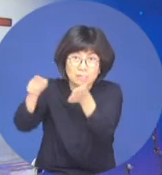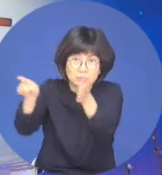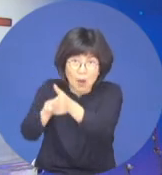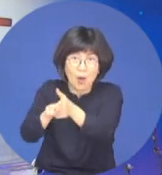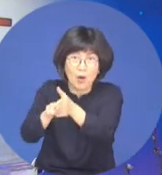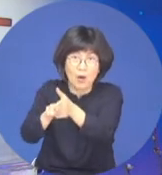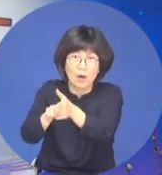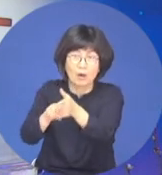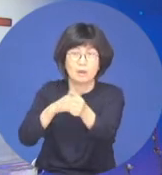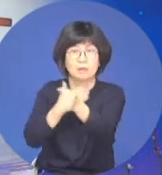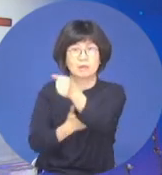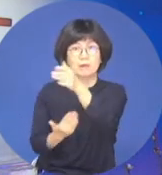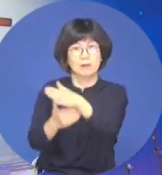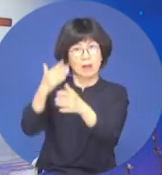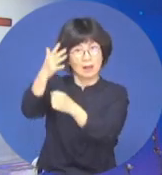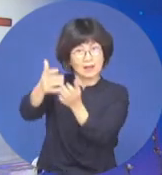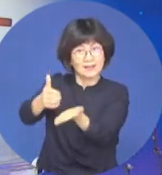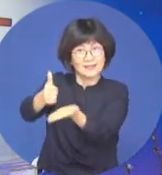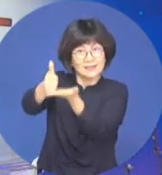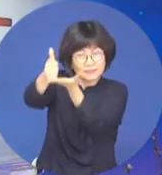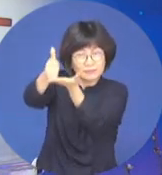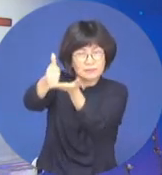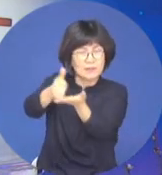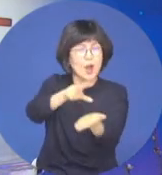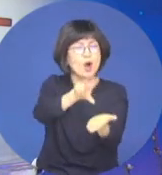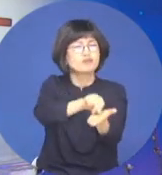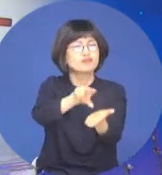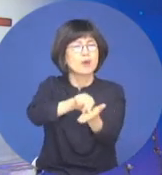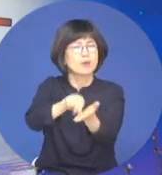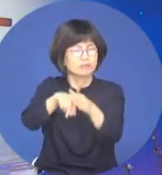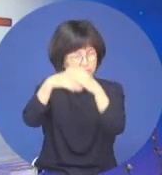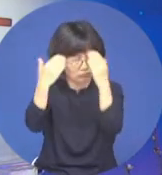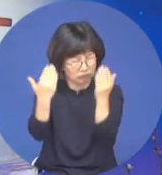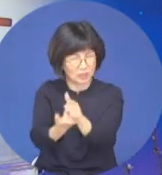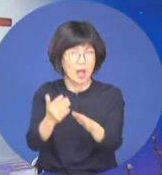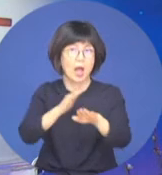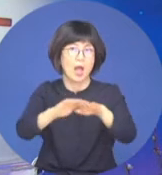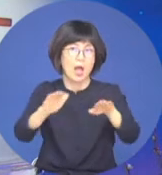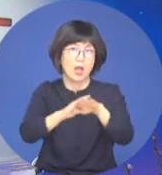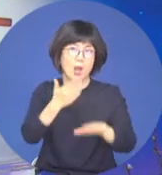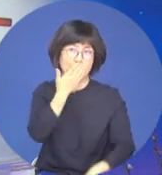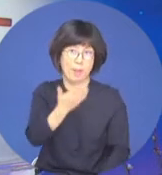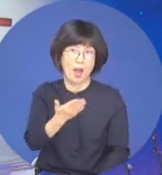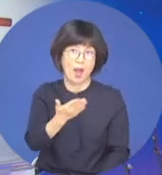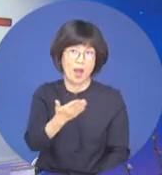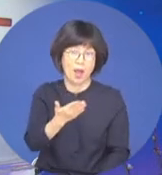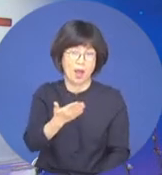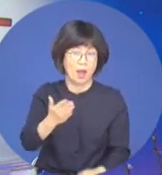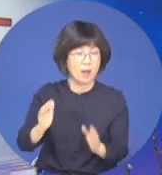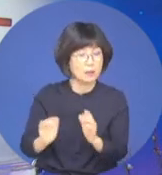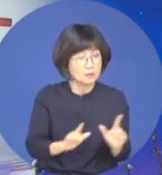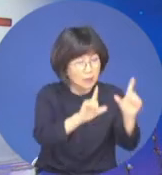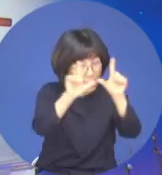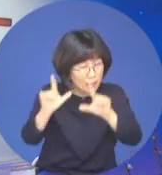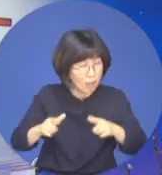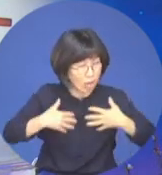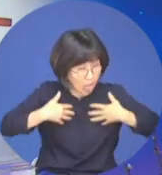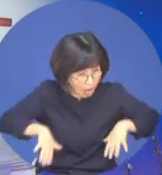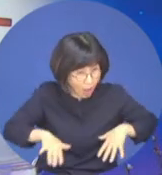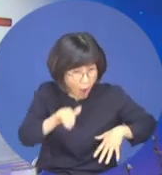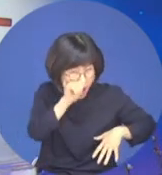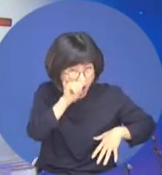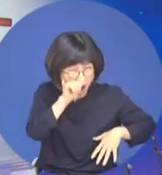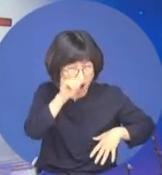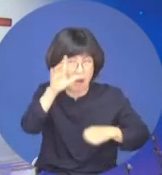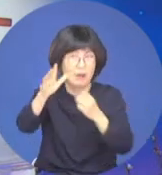전능하신 하나님이 어떤 문제도 해결해 주실 줄로 믿습니다. 어떤 삶의 연약함도 강하게 하셔서 우리의